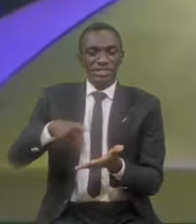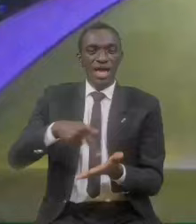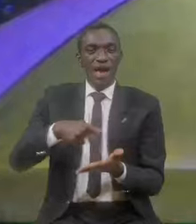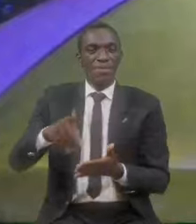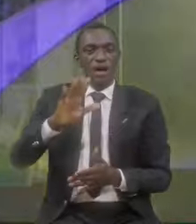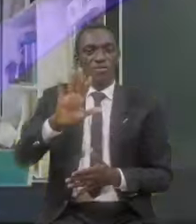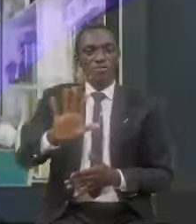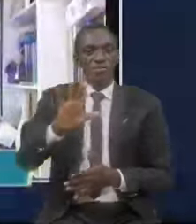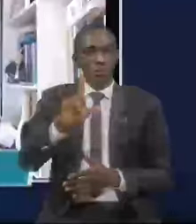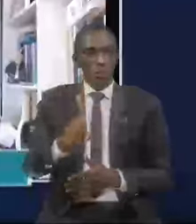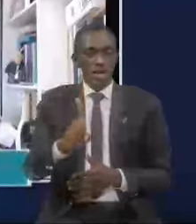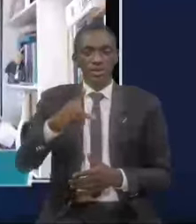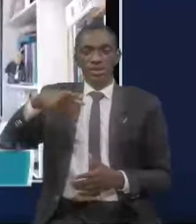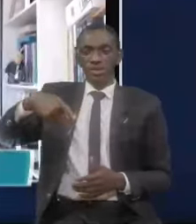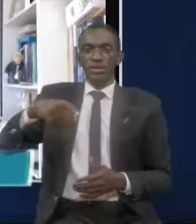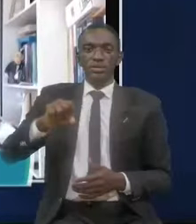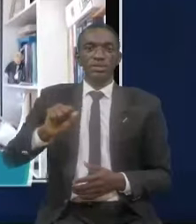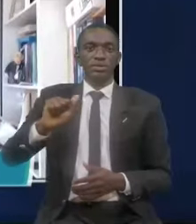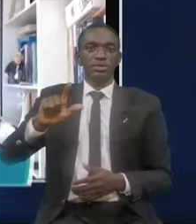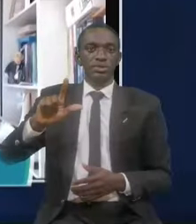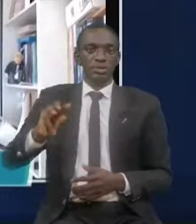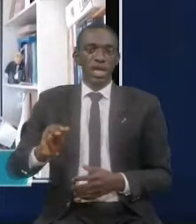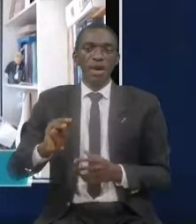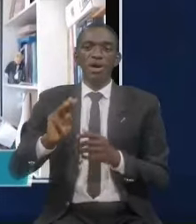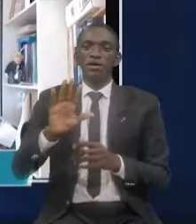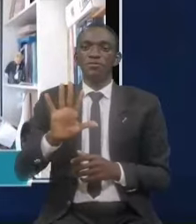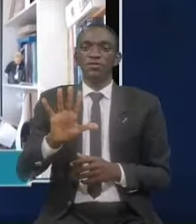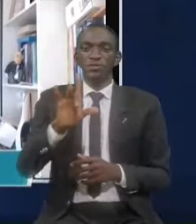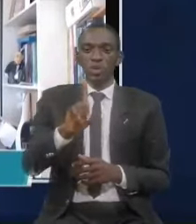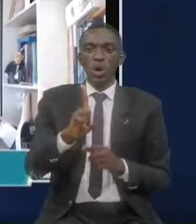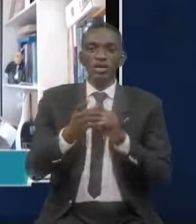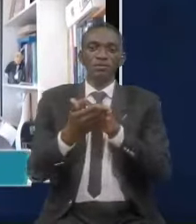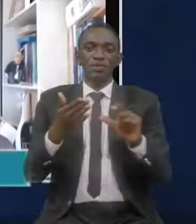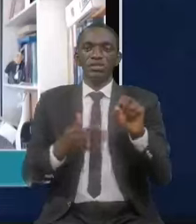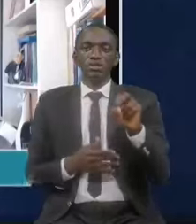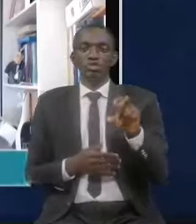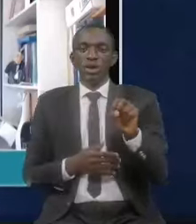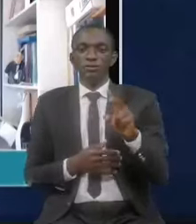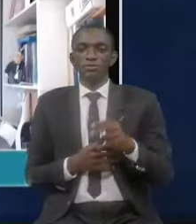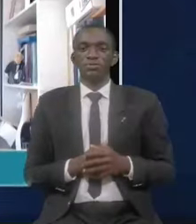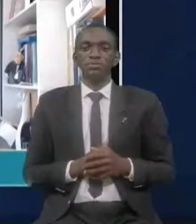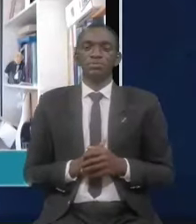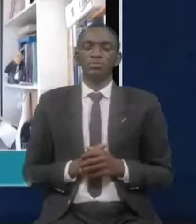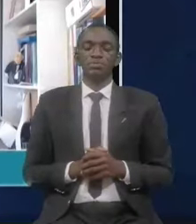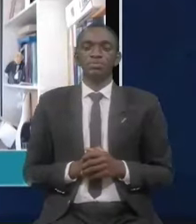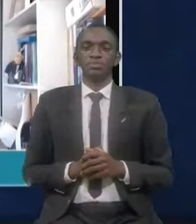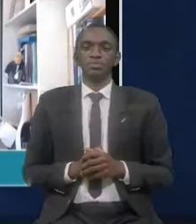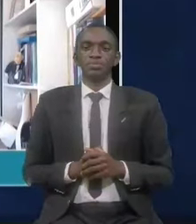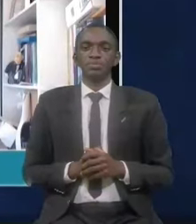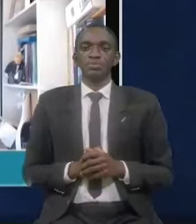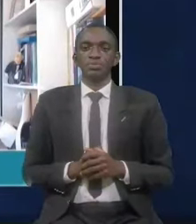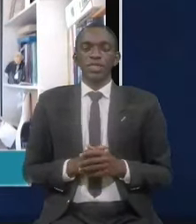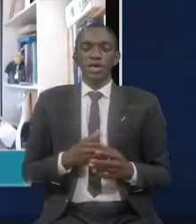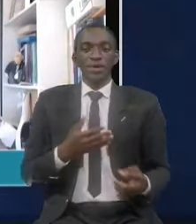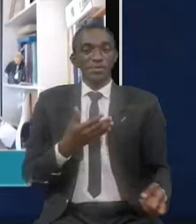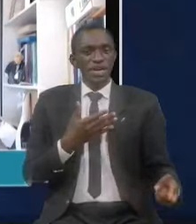Psaume 51, verset 14. Psaume 51, verset